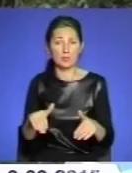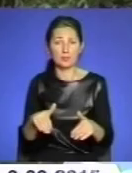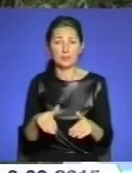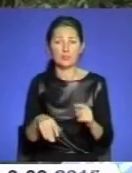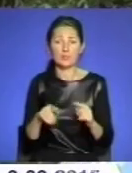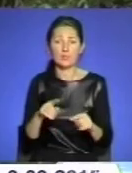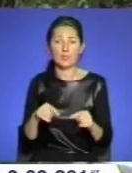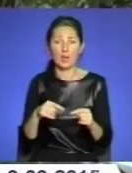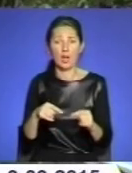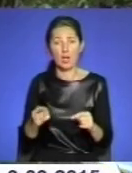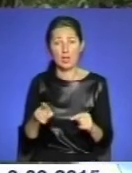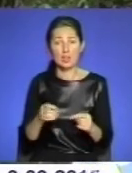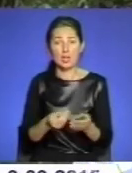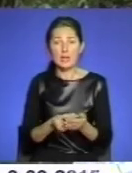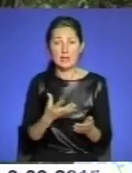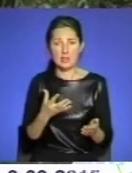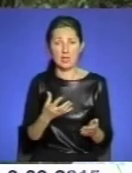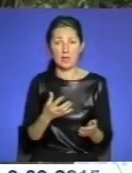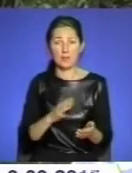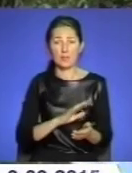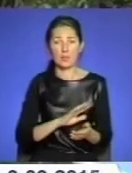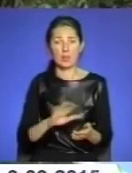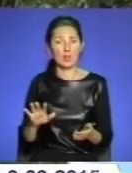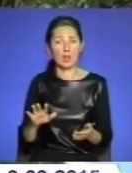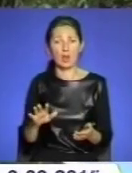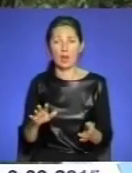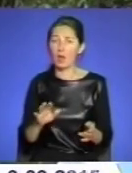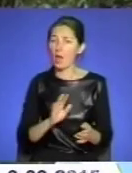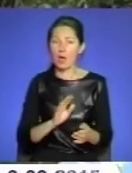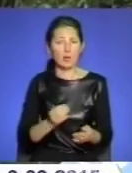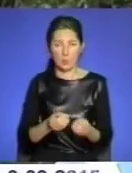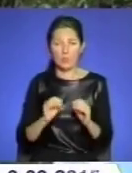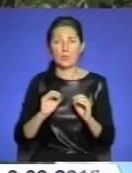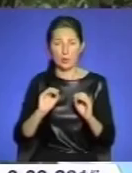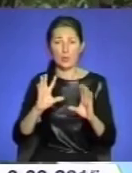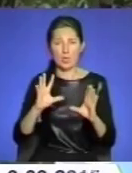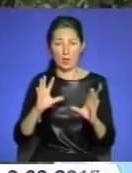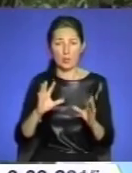Решту цін не повинні зрости, тому